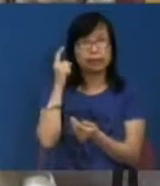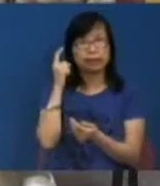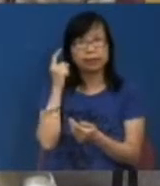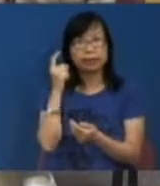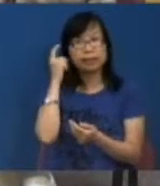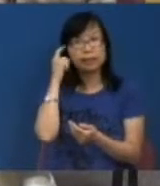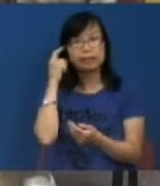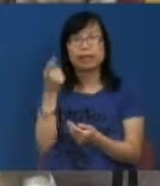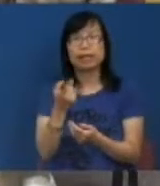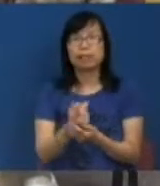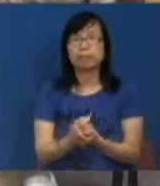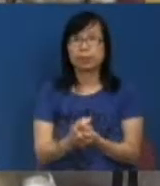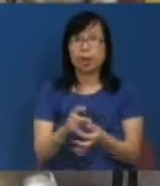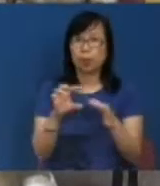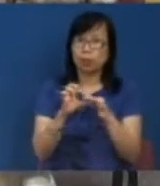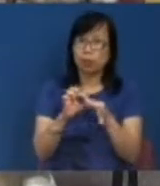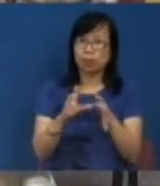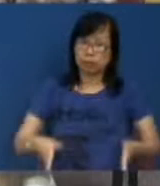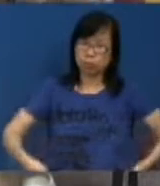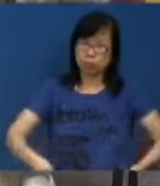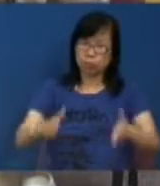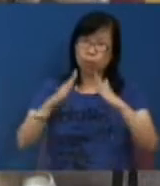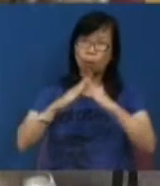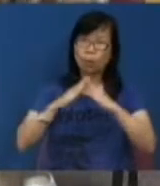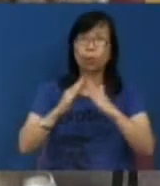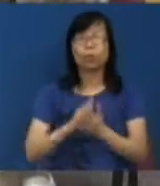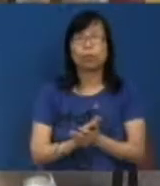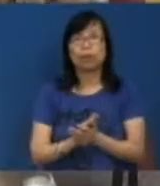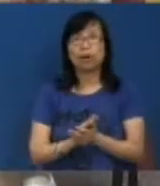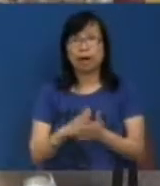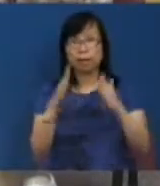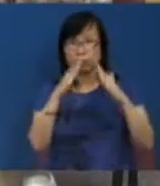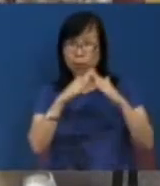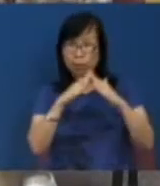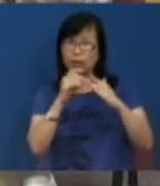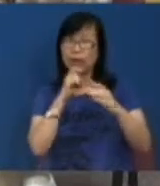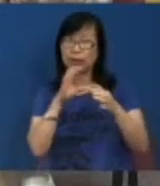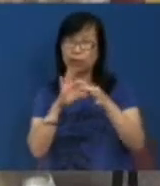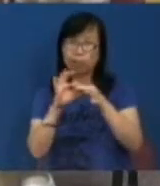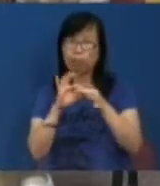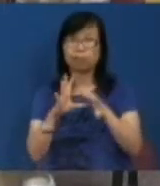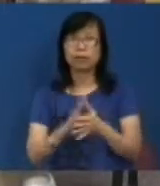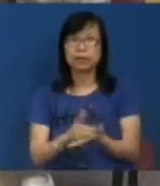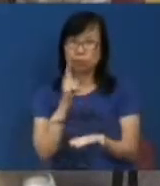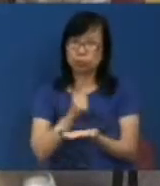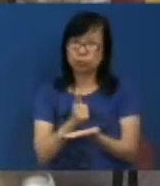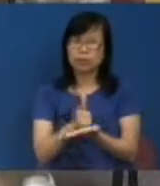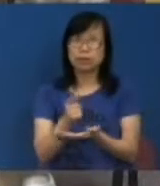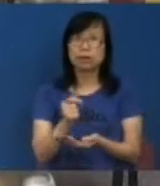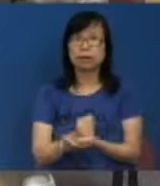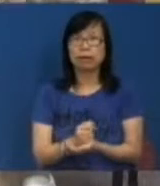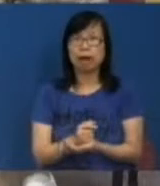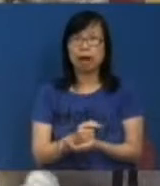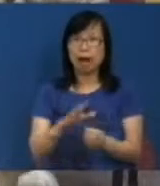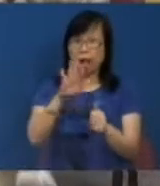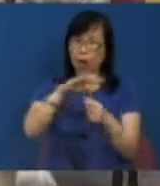緊关于村屋的，咁跟房间当然即是住屋的有关啦。咁我哋个重点呢就希望是讲緊